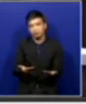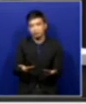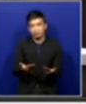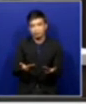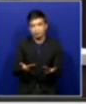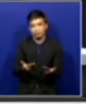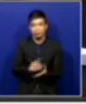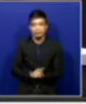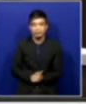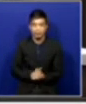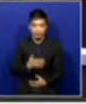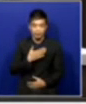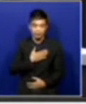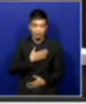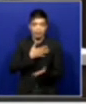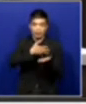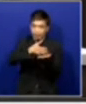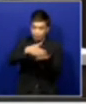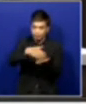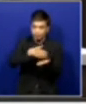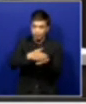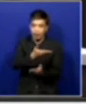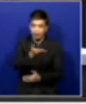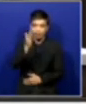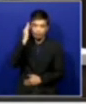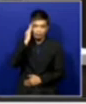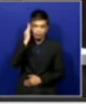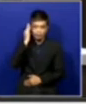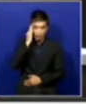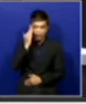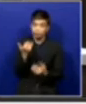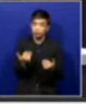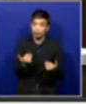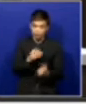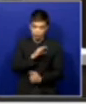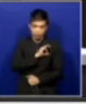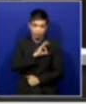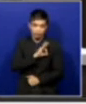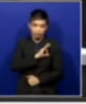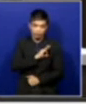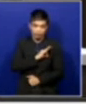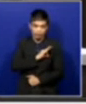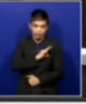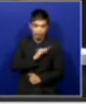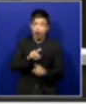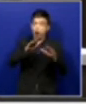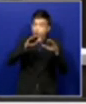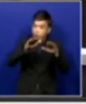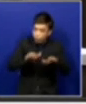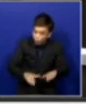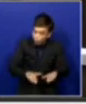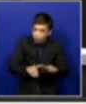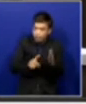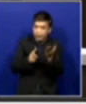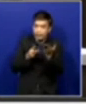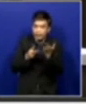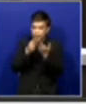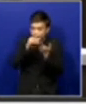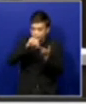จะกลับเรียนท่านประธานก็คือว่าสมาชิกเรามีหน้าที่ลดหรือตัดทอนตัวรายจ่